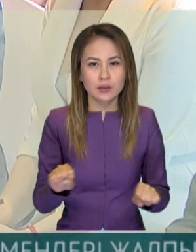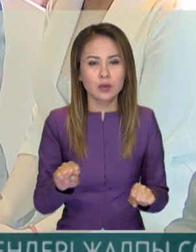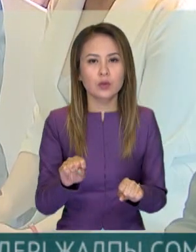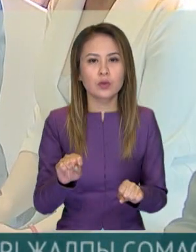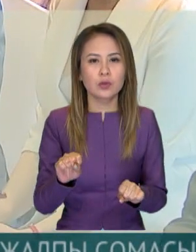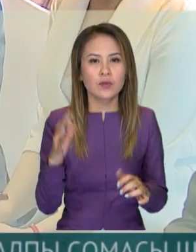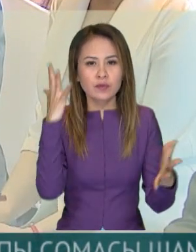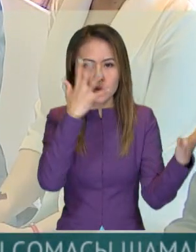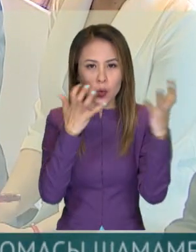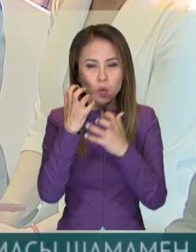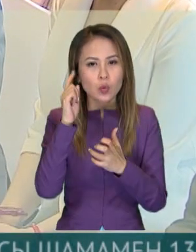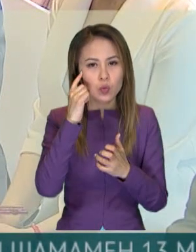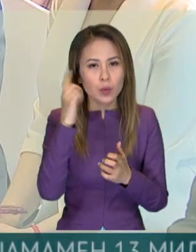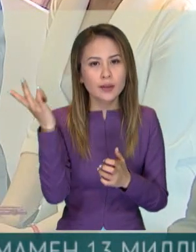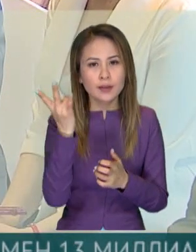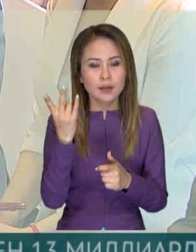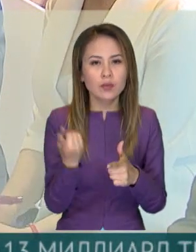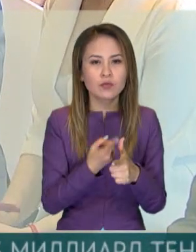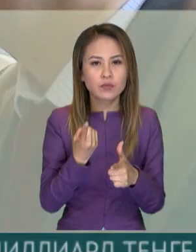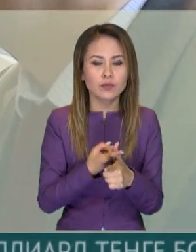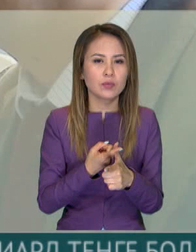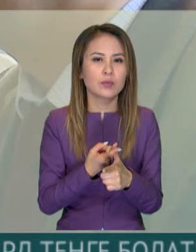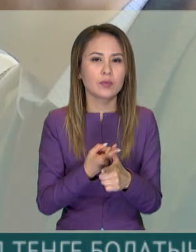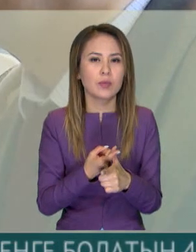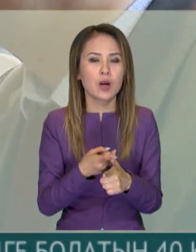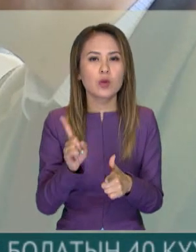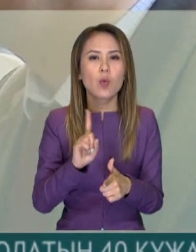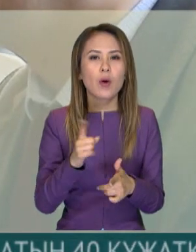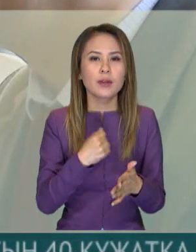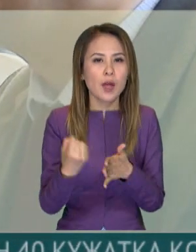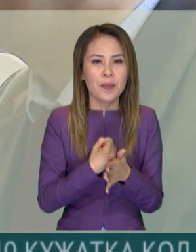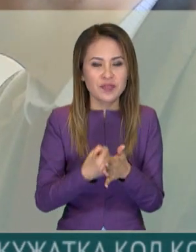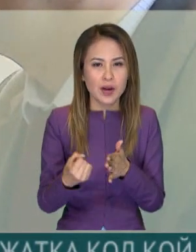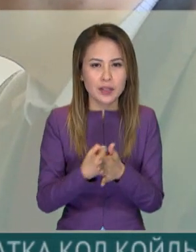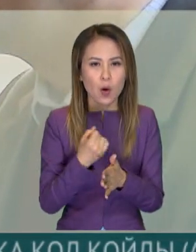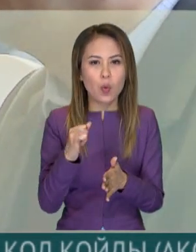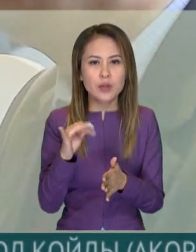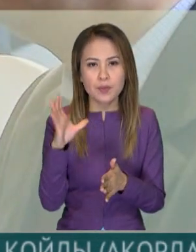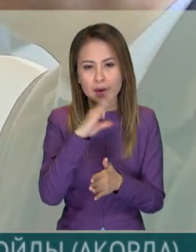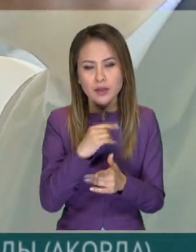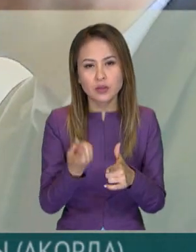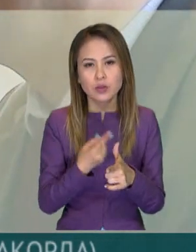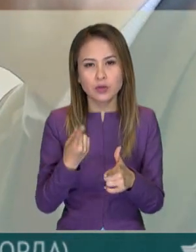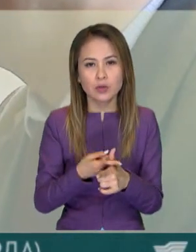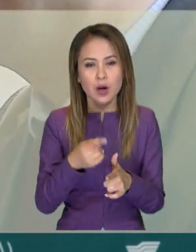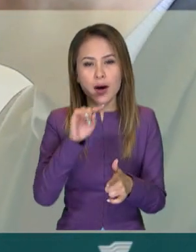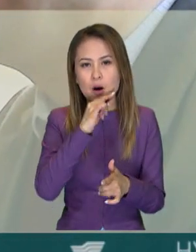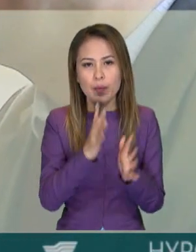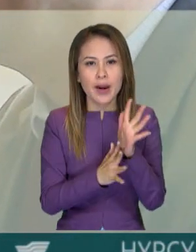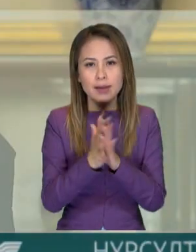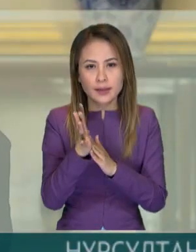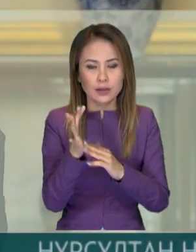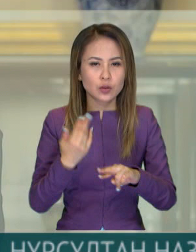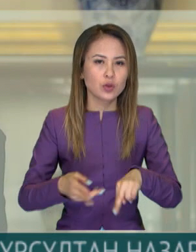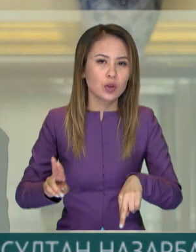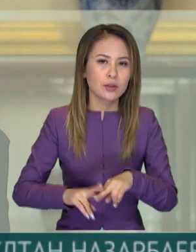серьезно думать, как дальше двигаться и на чем нам добиваться успеха, на чем будет экономика расти. Эти